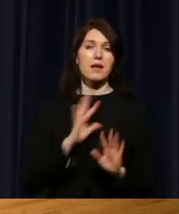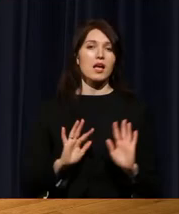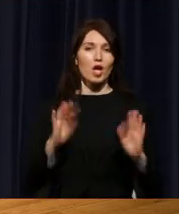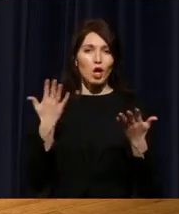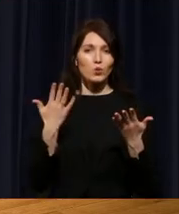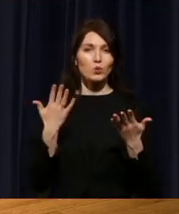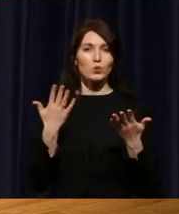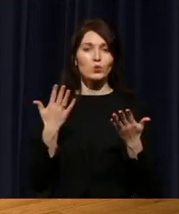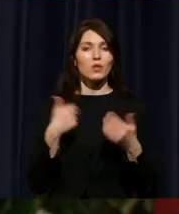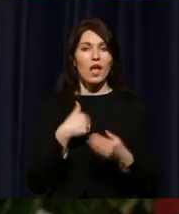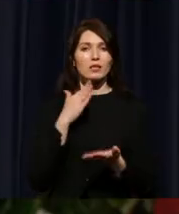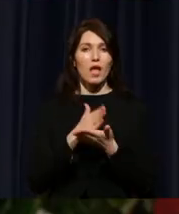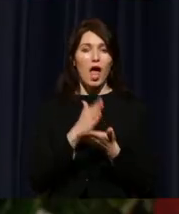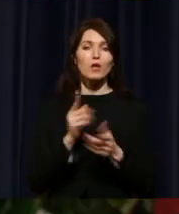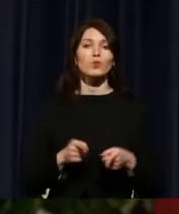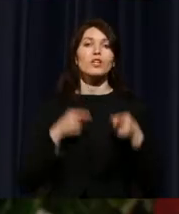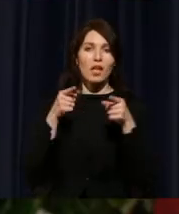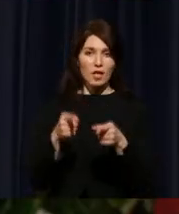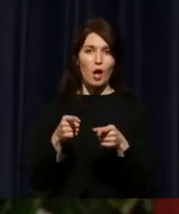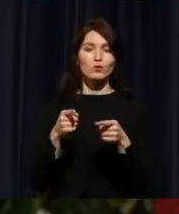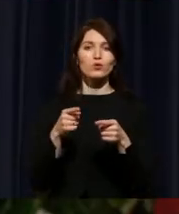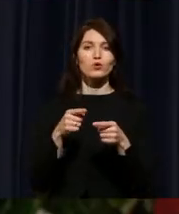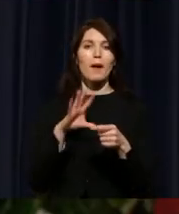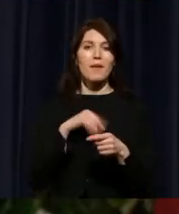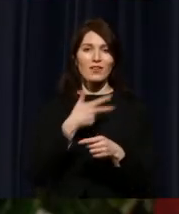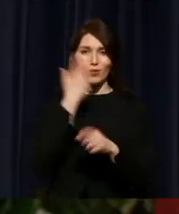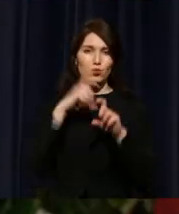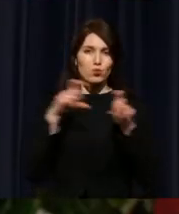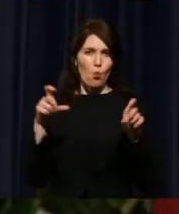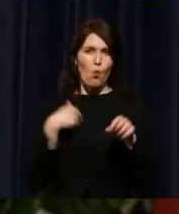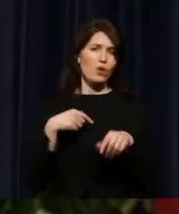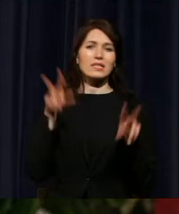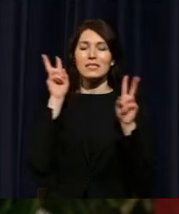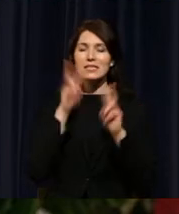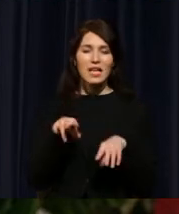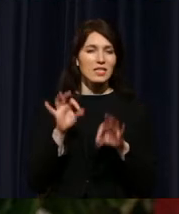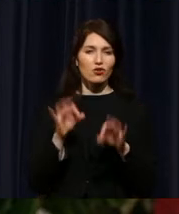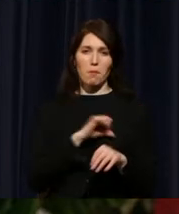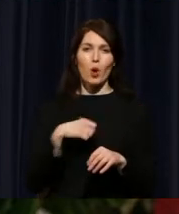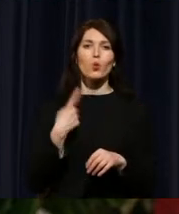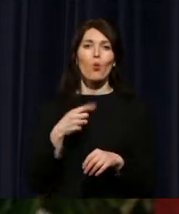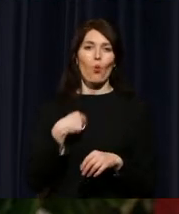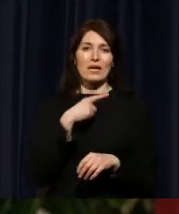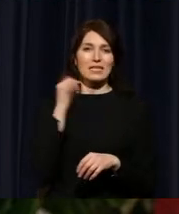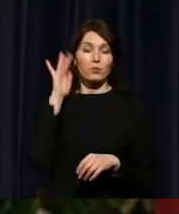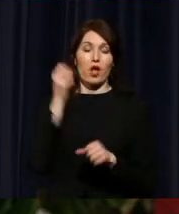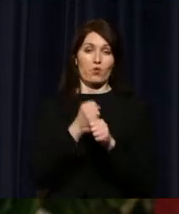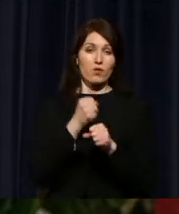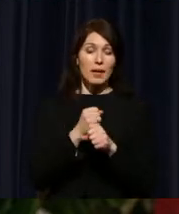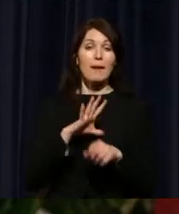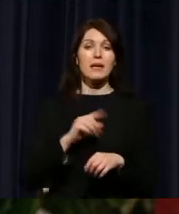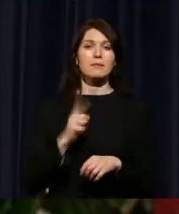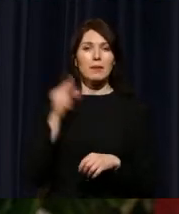ka esmu iestājusies pēc vidusskolas īsti nezinot, ko es gribu darīt, un pēc